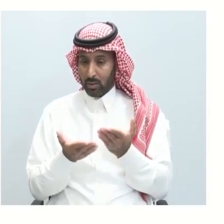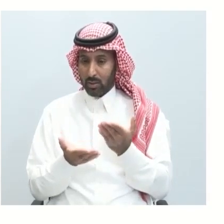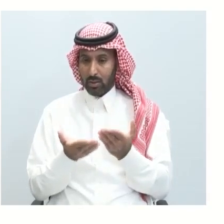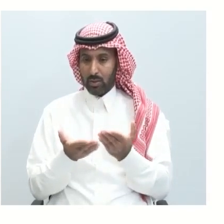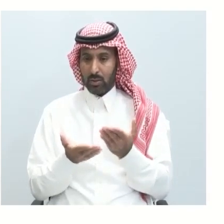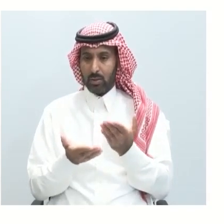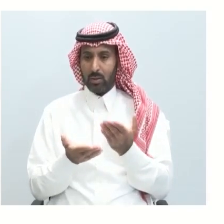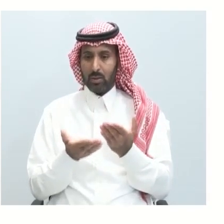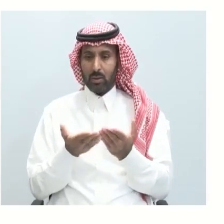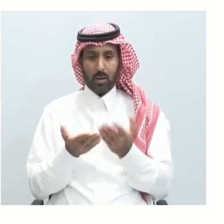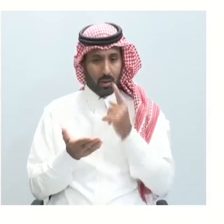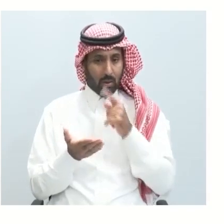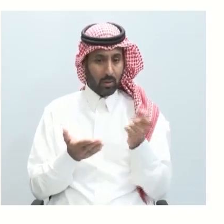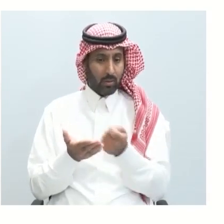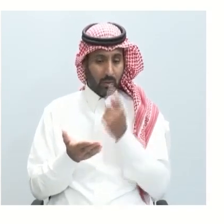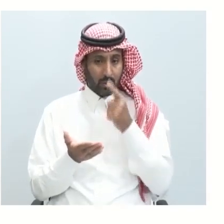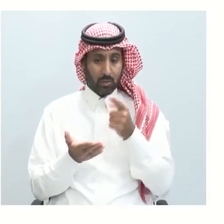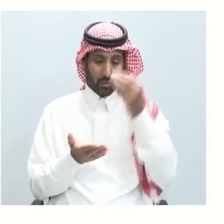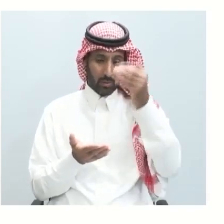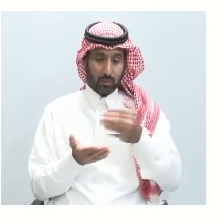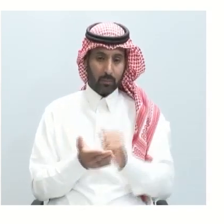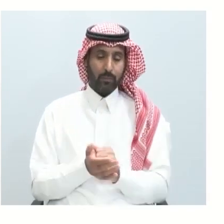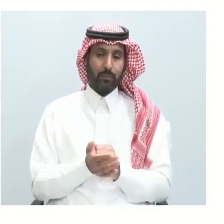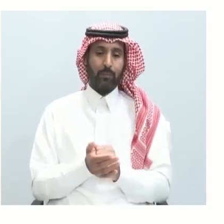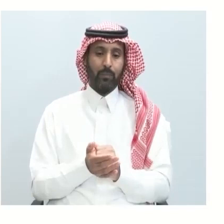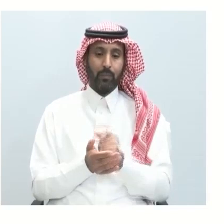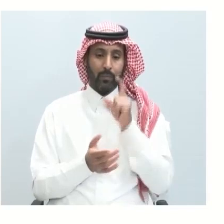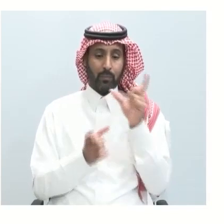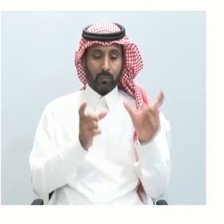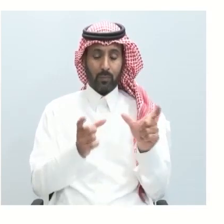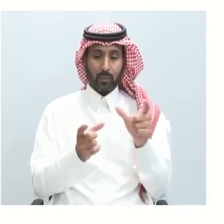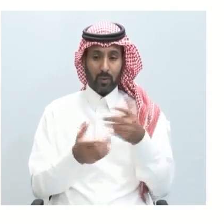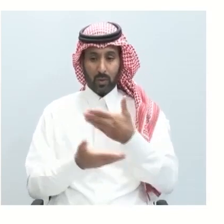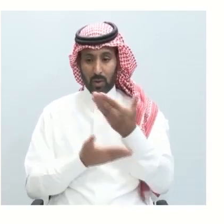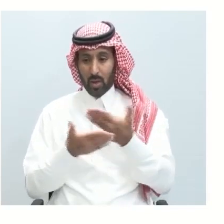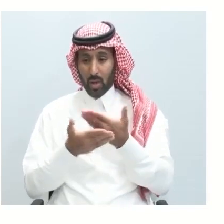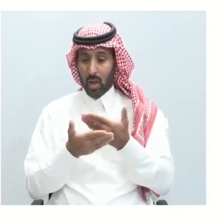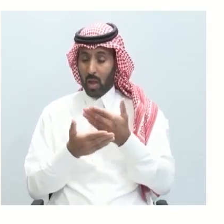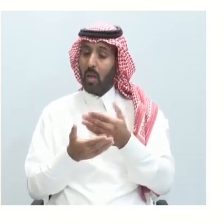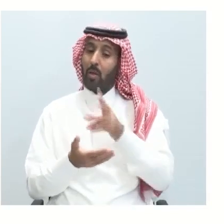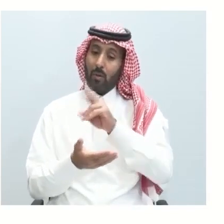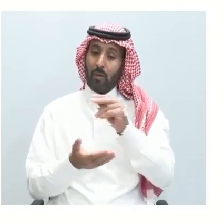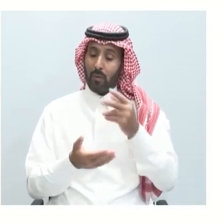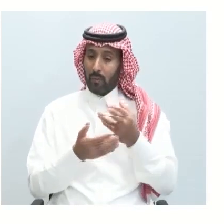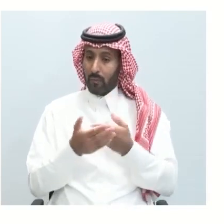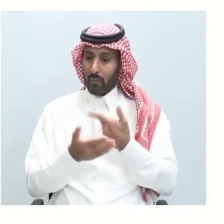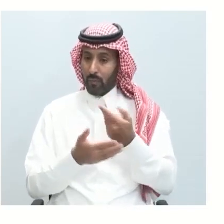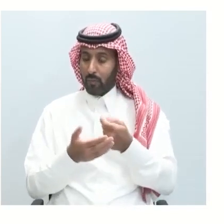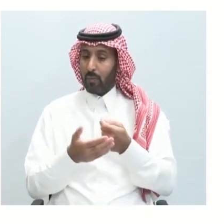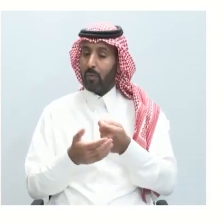تتاكد من ان حلك صحيح لابد ان تركز والمتفاعلات هنا والنواتج تكون في الحاله الفيزيائيه